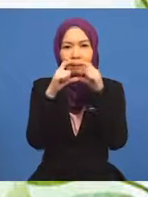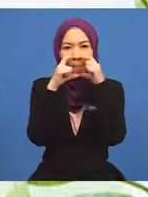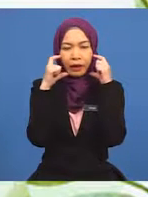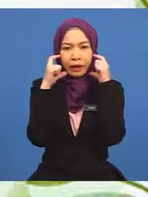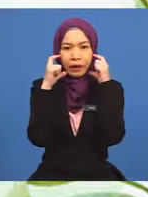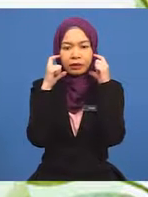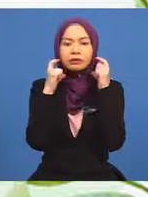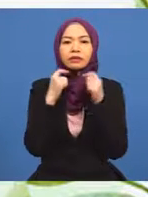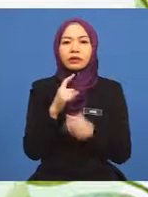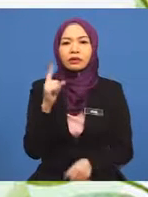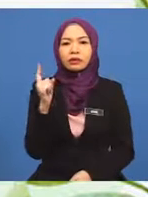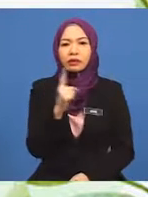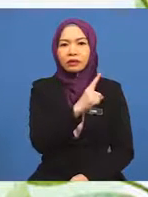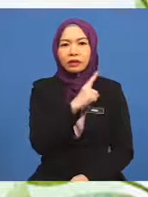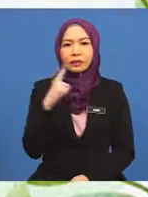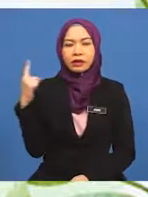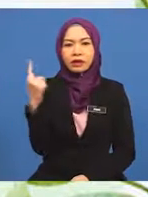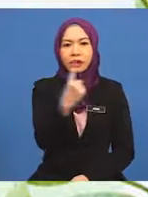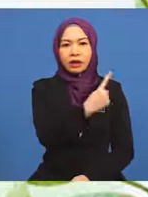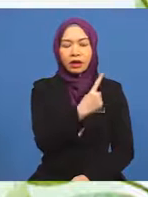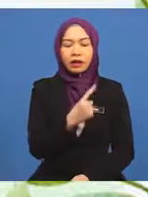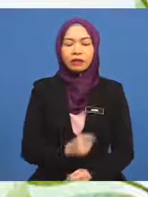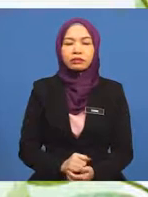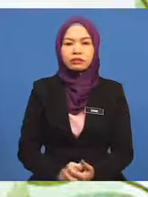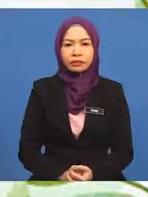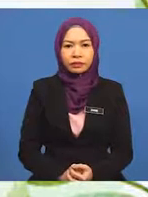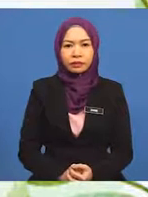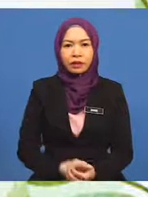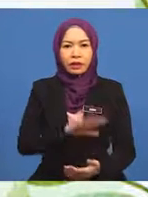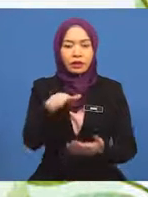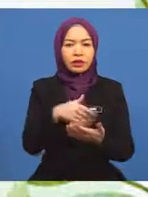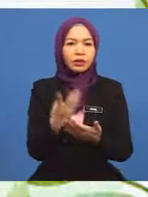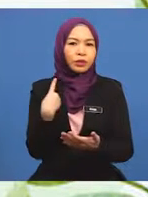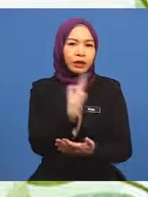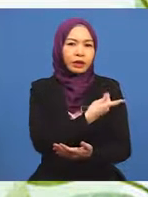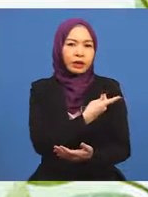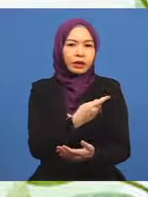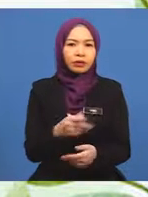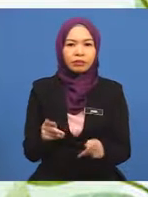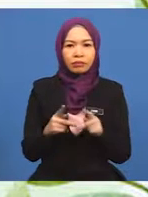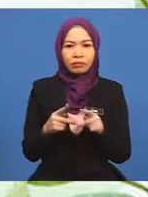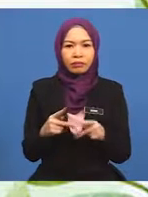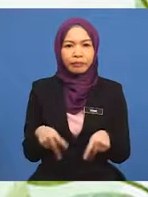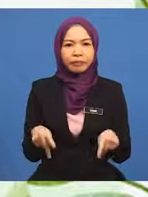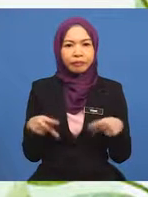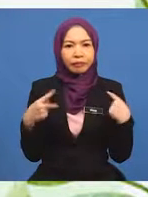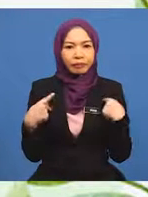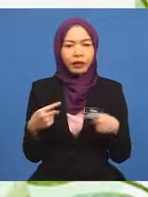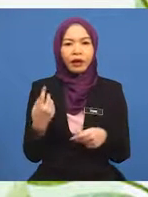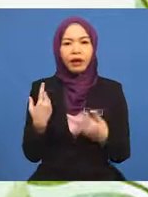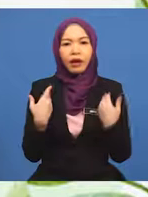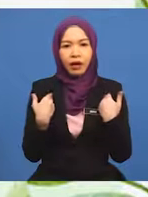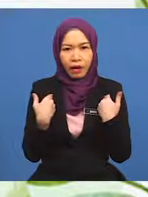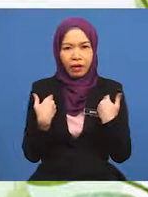awam. Saya percaya semua di antara kita pernah memakai pelitup muka dan